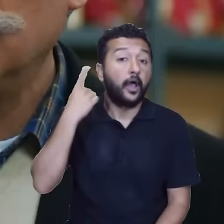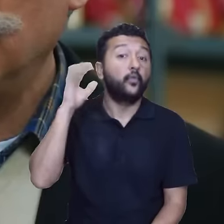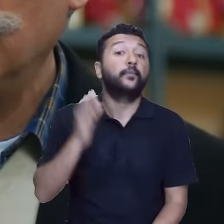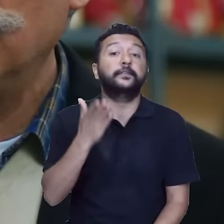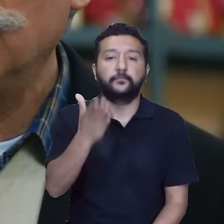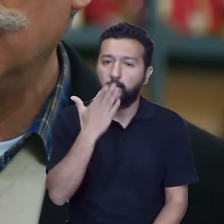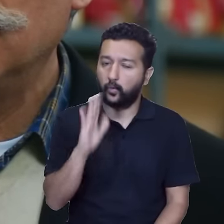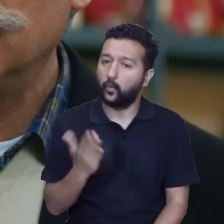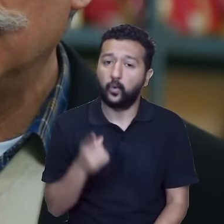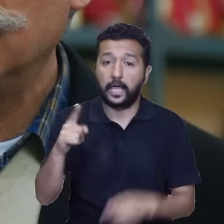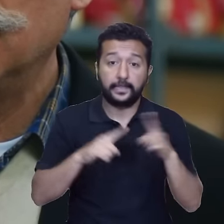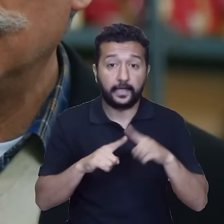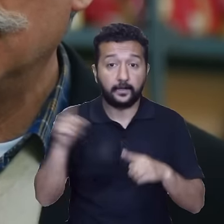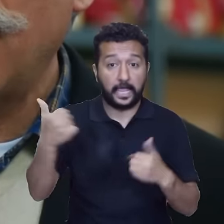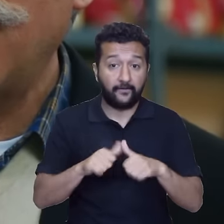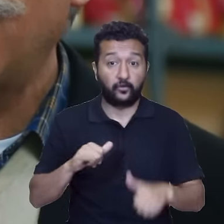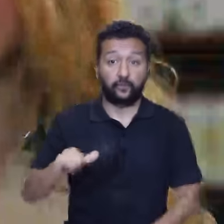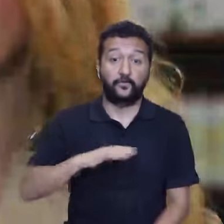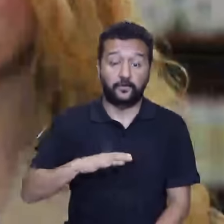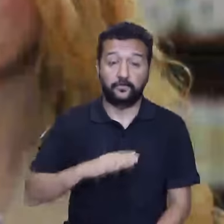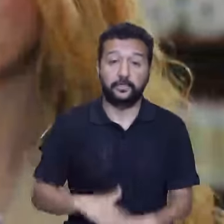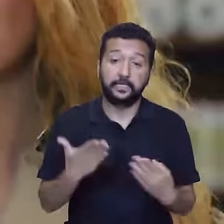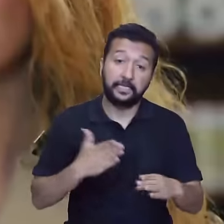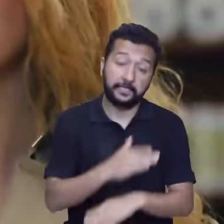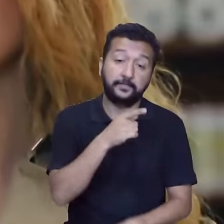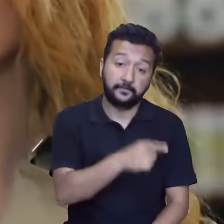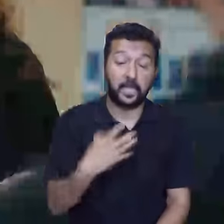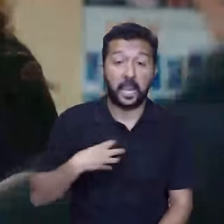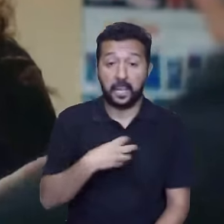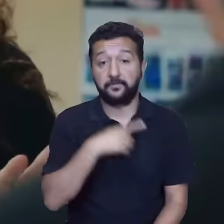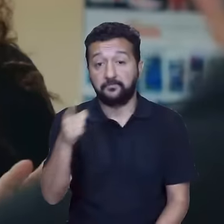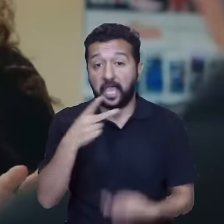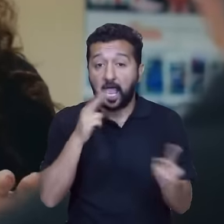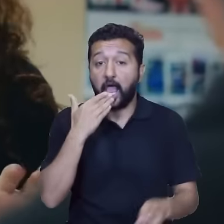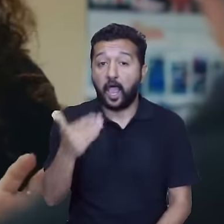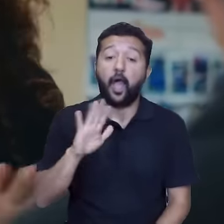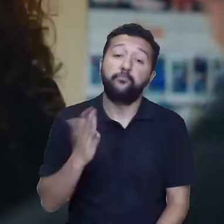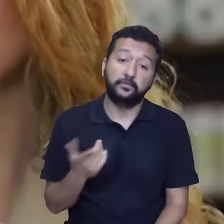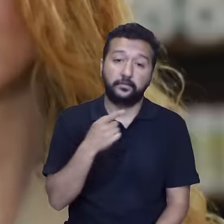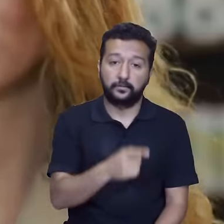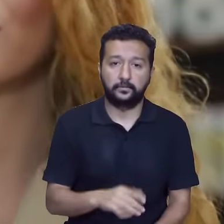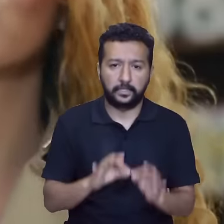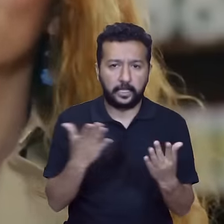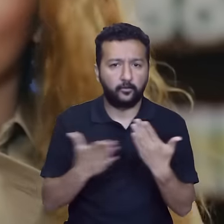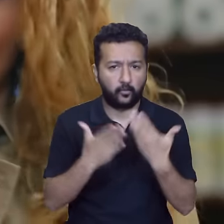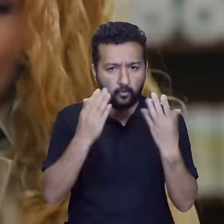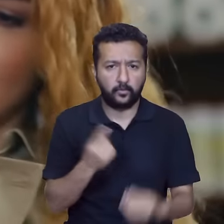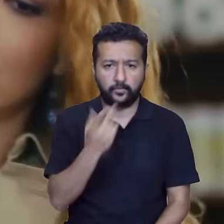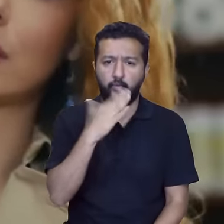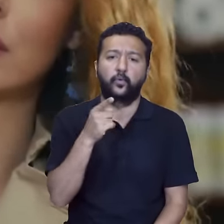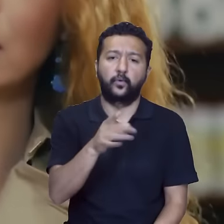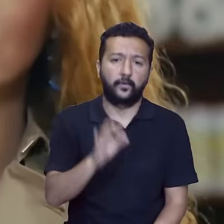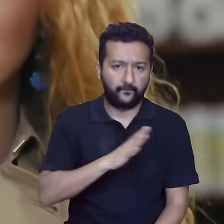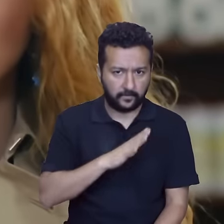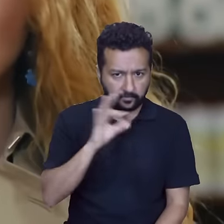haberiniz yok mu? Yok. Tarık evleniyormuş. Gerçi annesine daha açılmamış ama. Ne düğünü canım, yok öyle bir